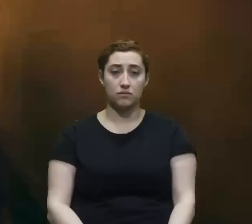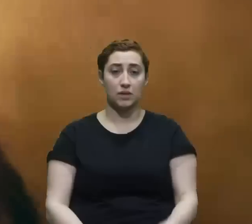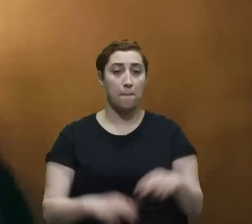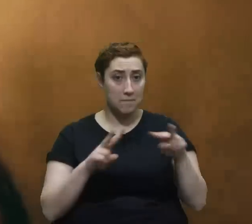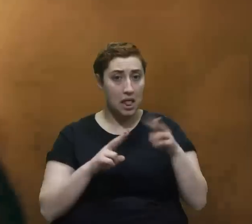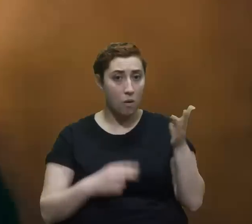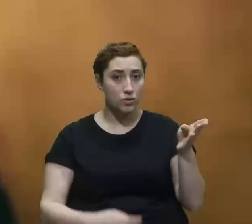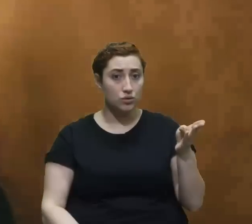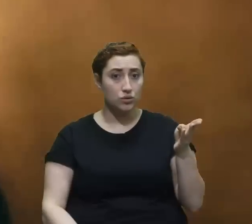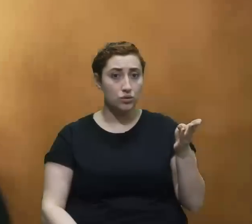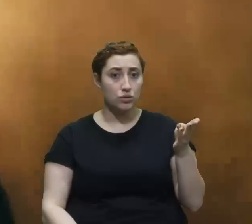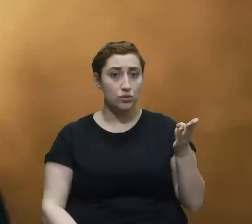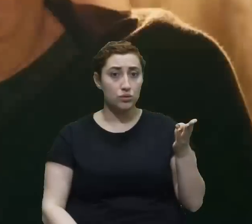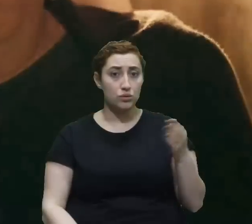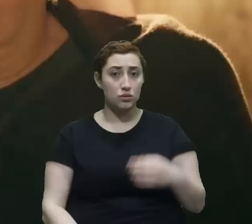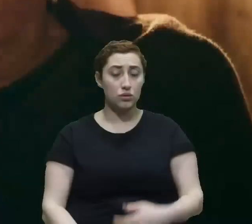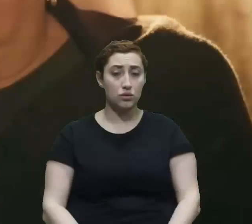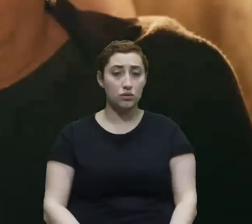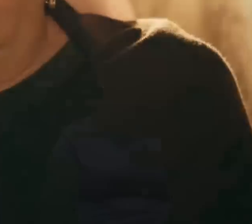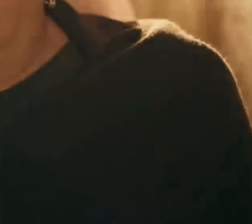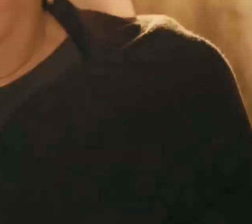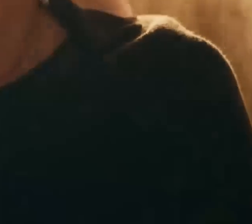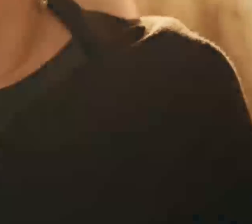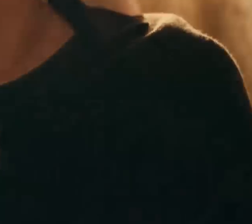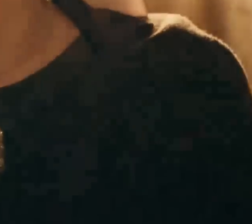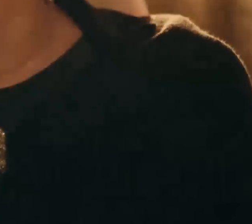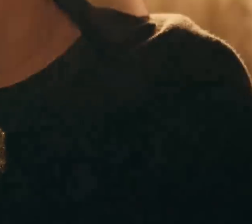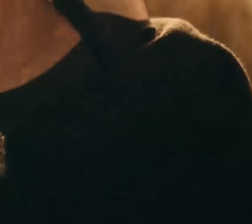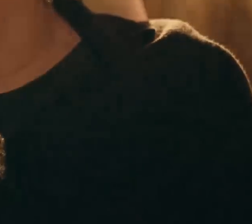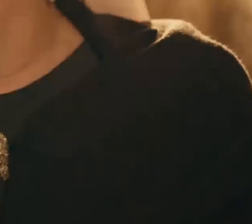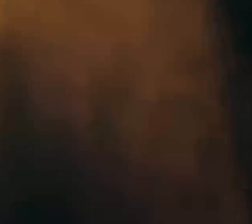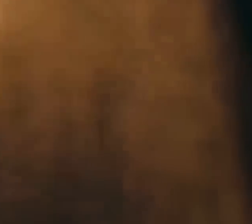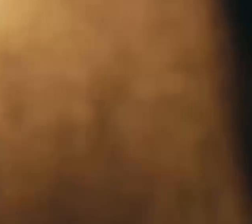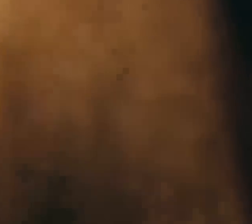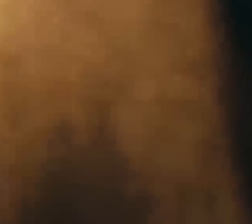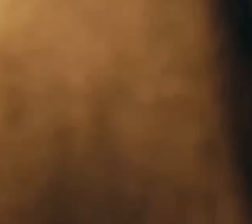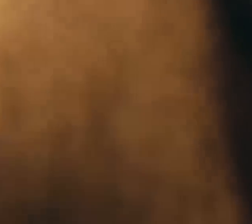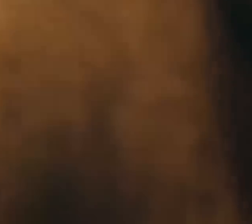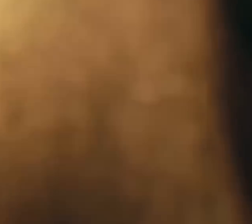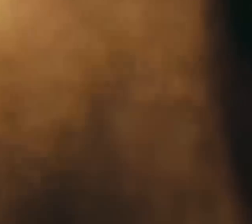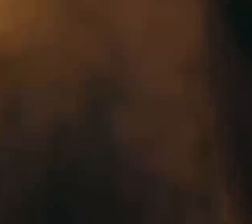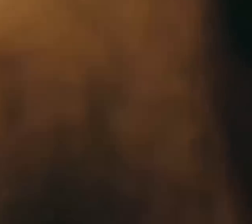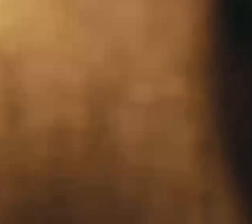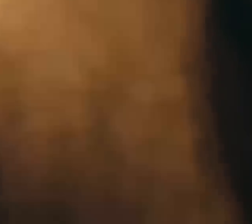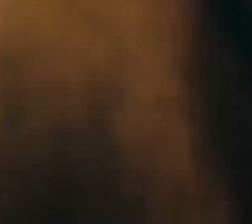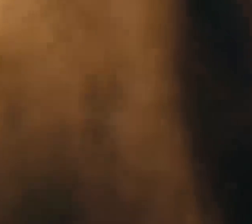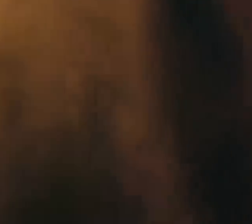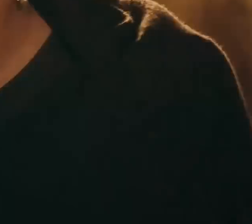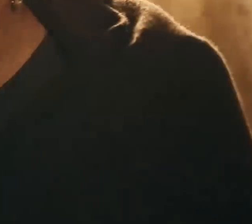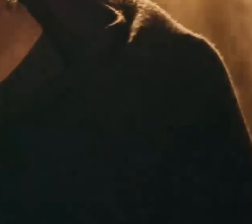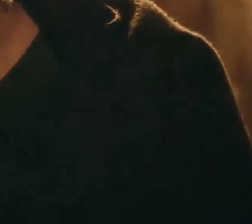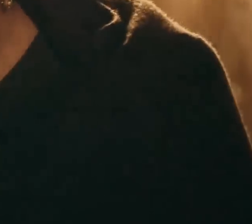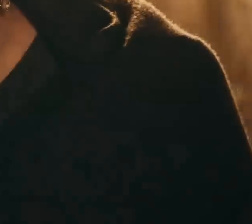Ne hoş. Semiha soran gözlerle Farah'a bakıyor. Farah düşüncelere dalıp gitti.